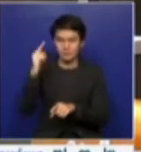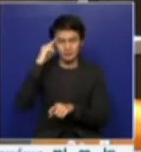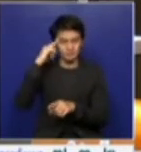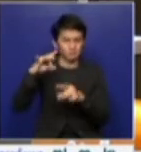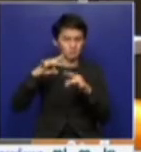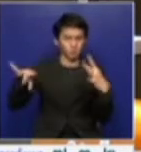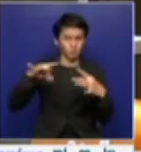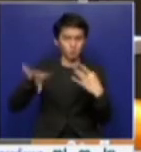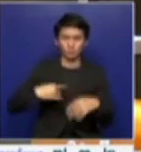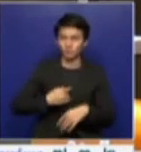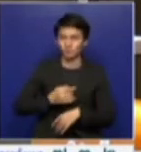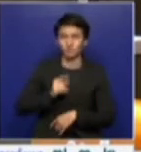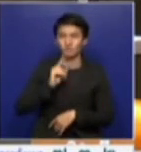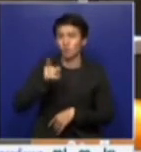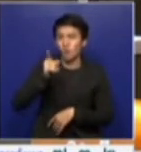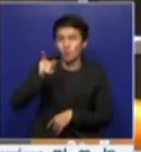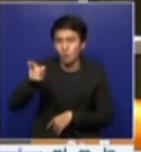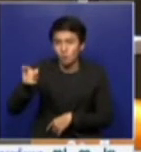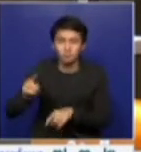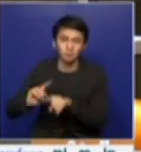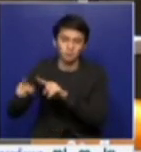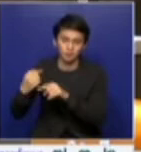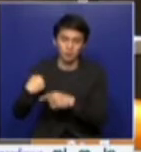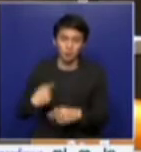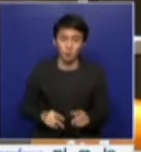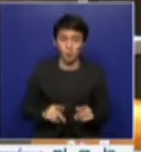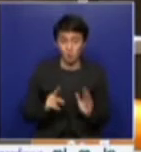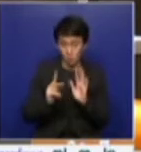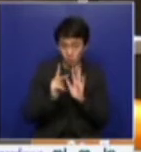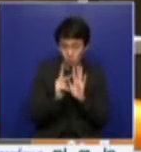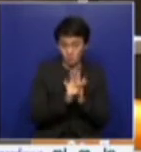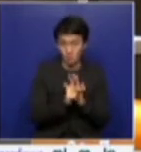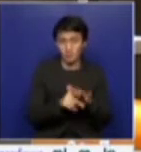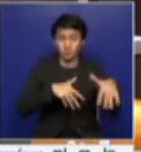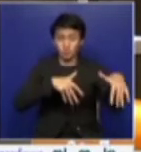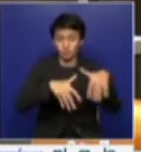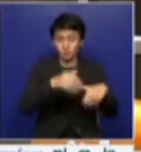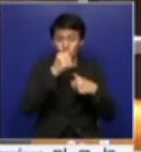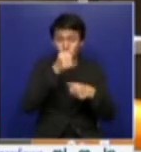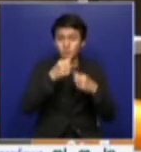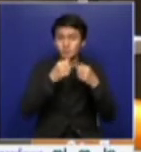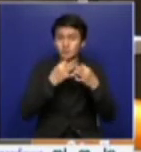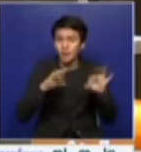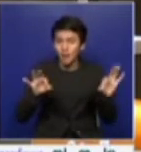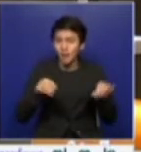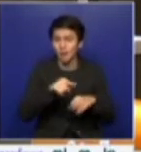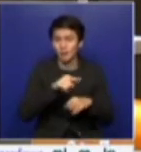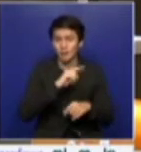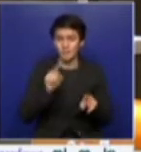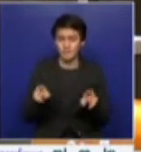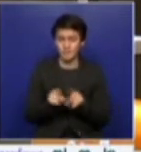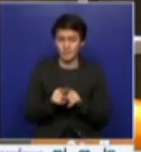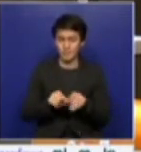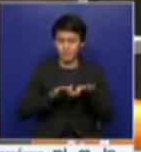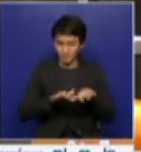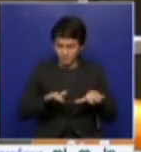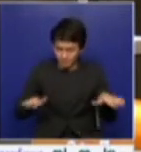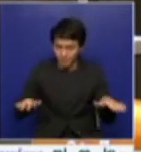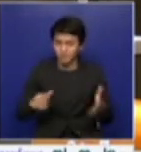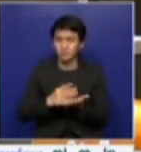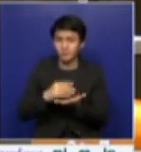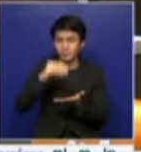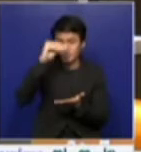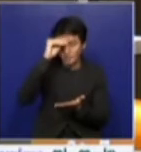มากกฎหมายการชุมนุมในที่สาธารณะดำเนินคดีกับนักศึกษาพี่น้องประชาชนและสื่อมวล